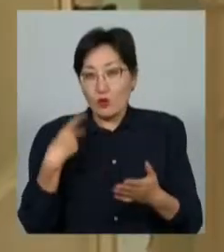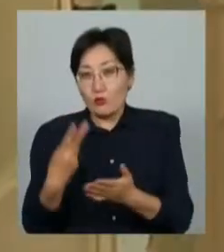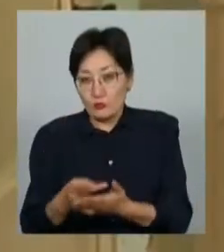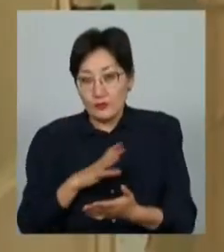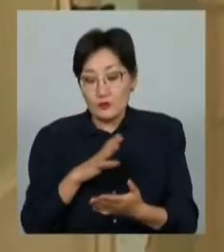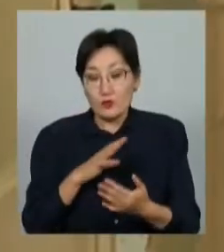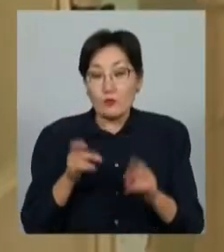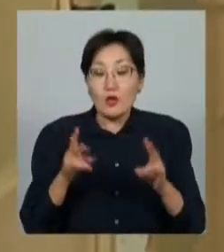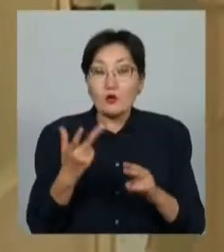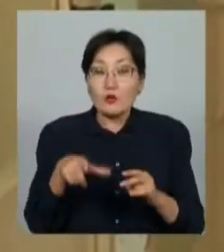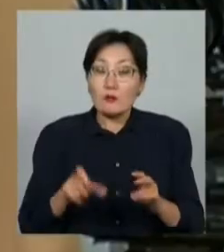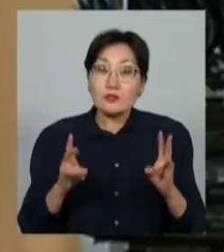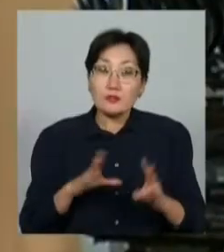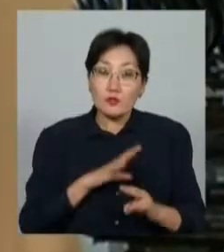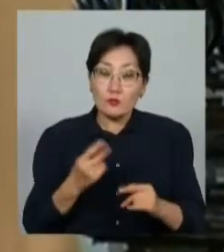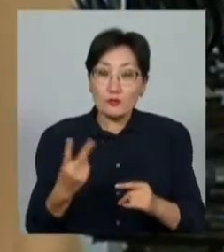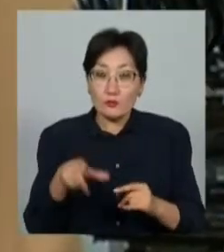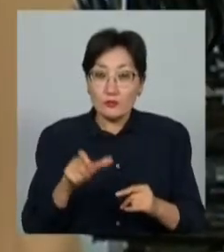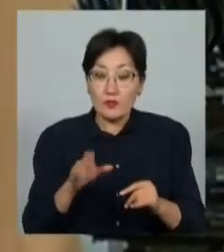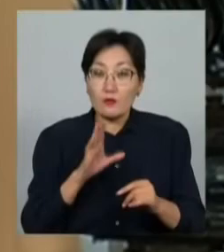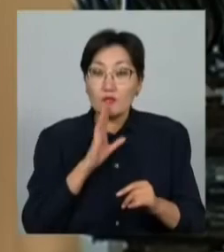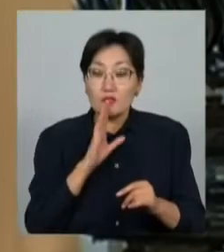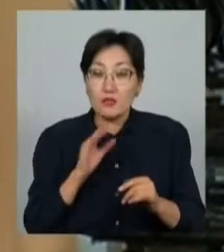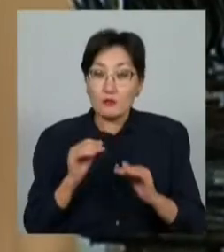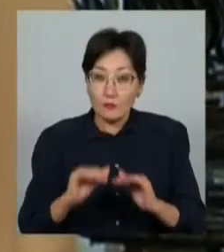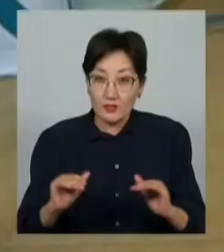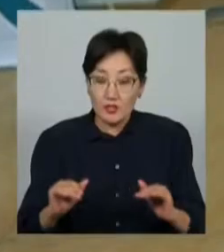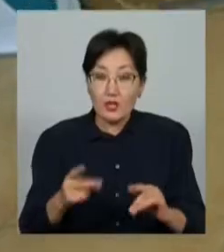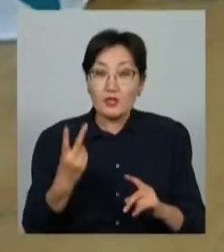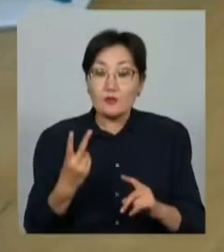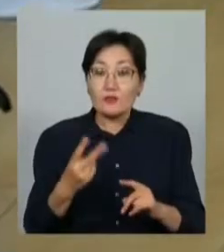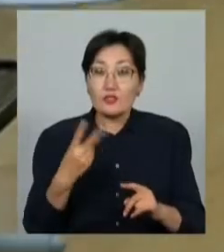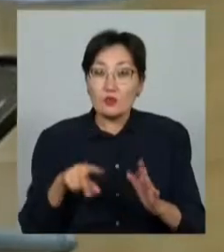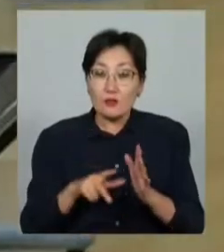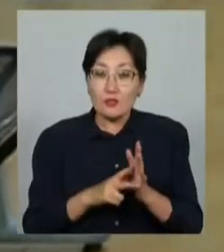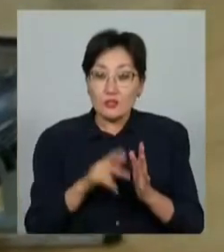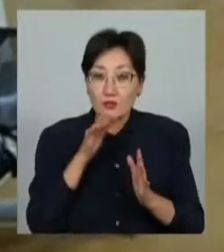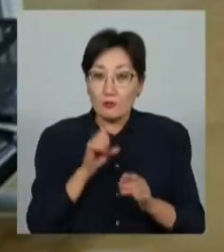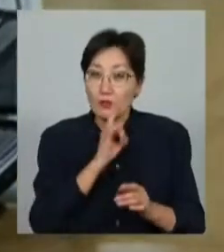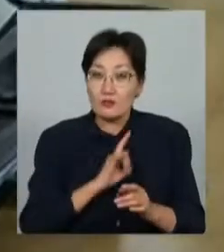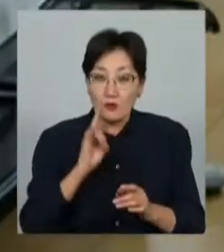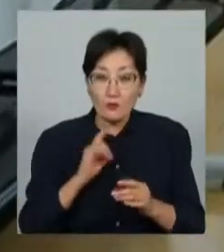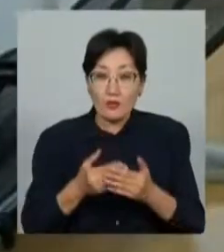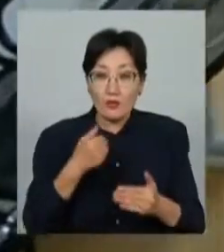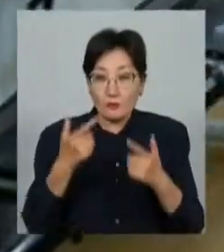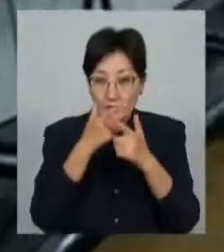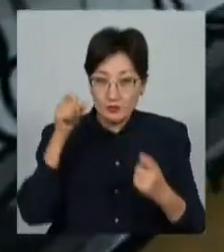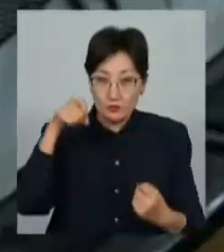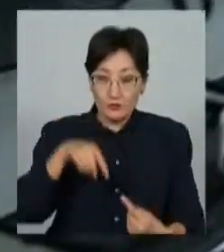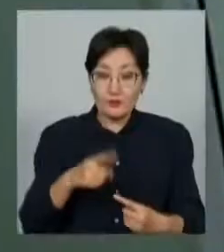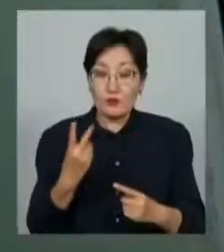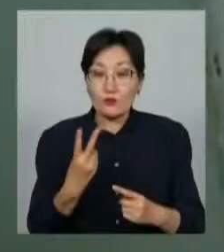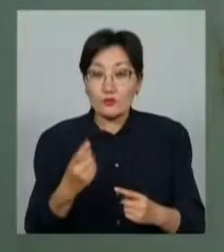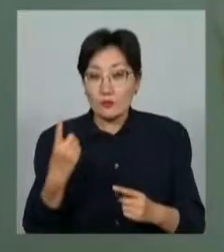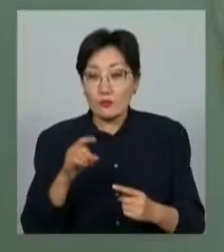Оқыс оқиғадан үш адам зардап шекті. Оның екеуі мектеп жасындағы қыз бала болса, енді бірі 28 жасар келіншек. Алдын ала мәліметтерге сәйкес,